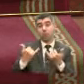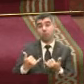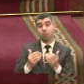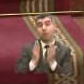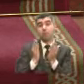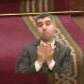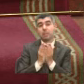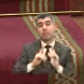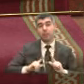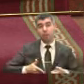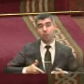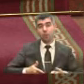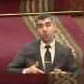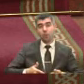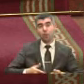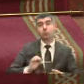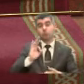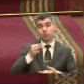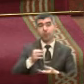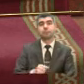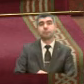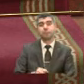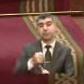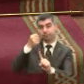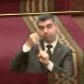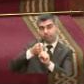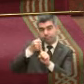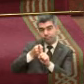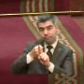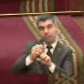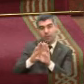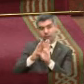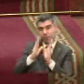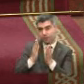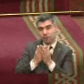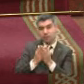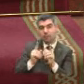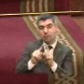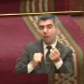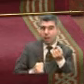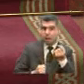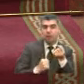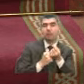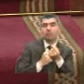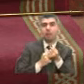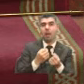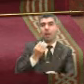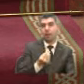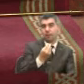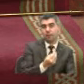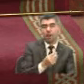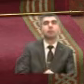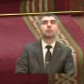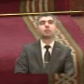التمدرس لابد أن نقر أن هناك مجهودات كبيرة بذلت للأشخاص في وضعية إعاقة وخاصة الأطفال،